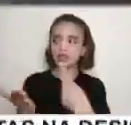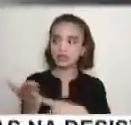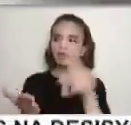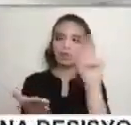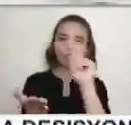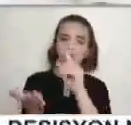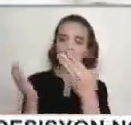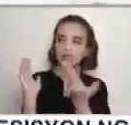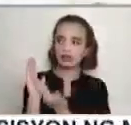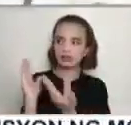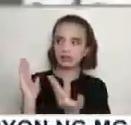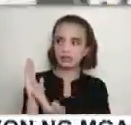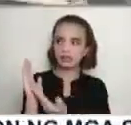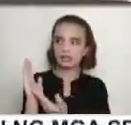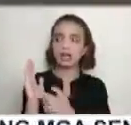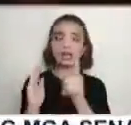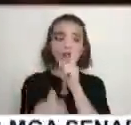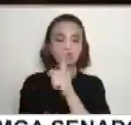sila pumila.